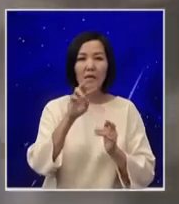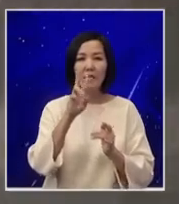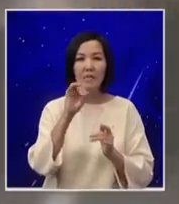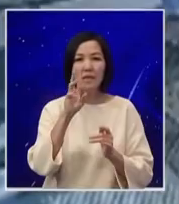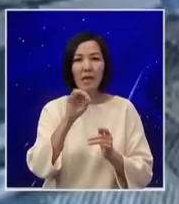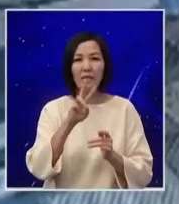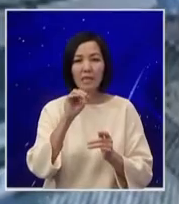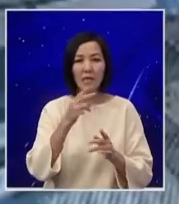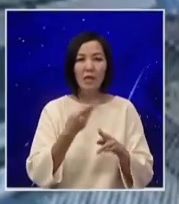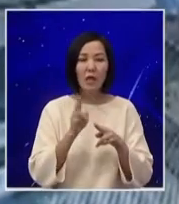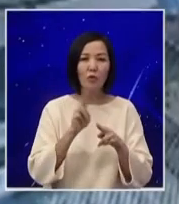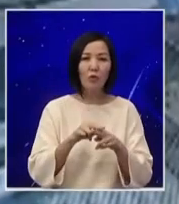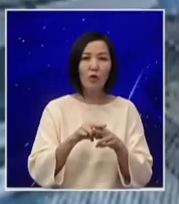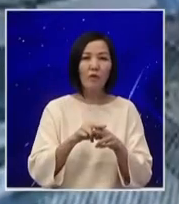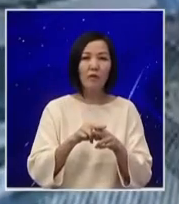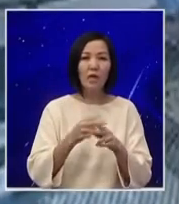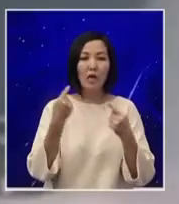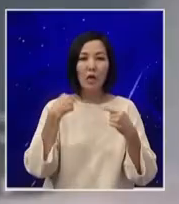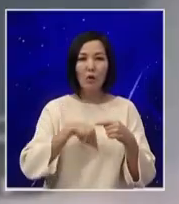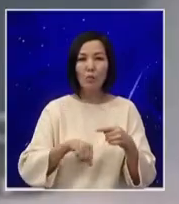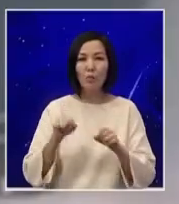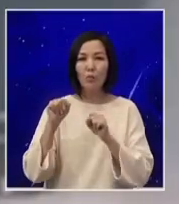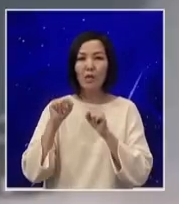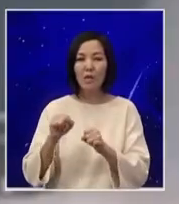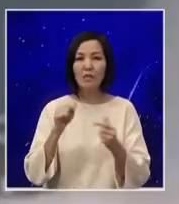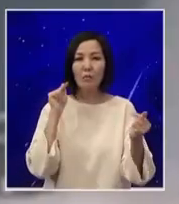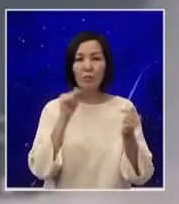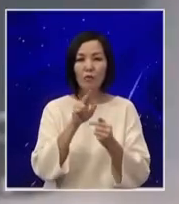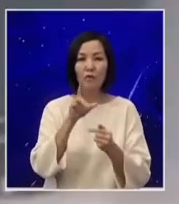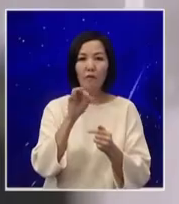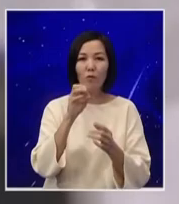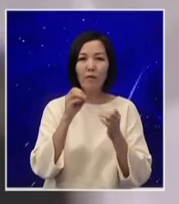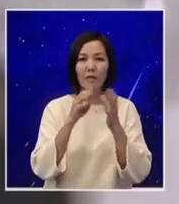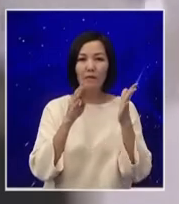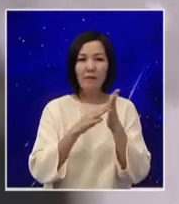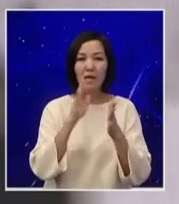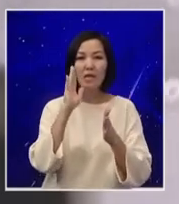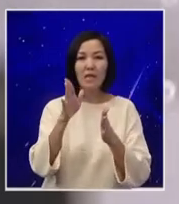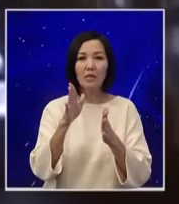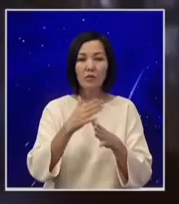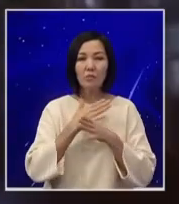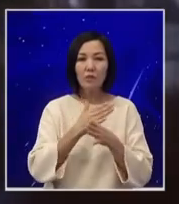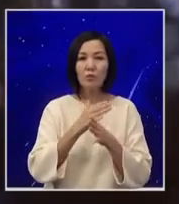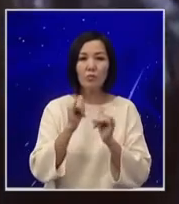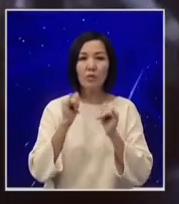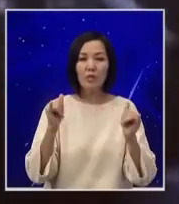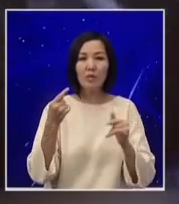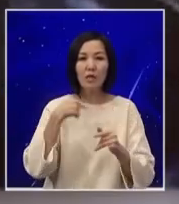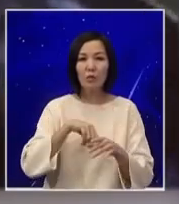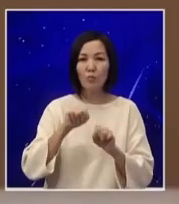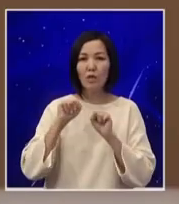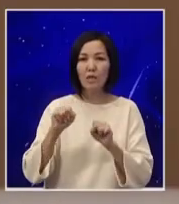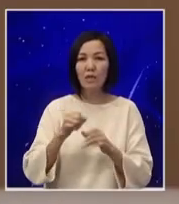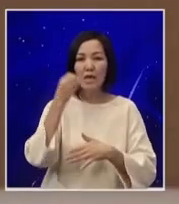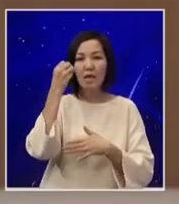пептидные антигены которые вызывают иммунную реакцию против кори 19 и в дальнейшем способствует развитию